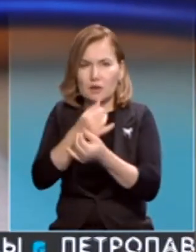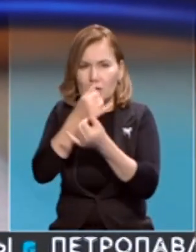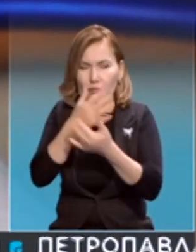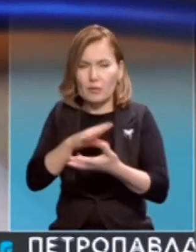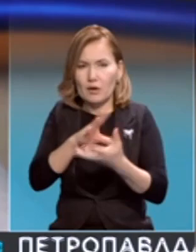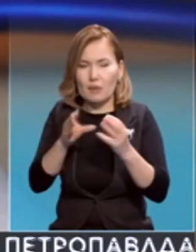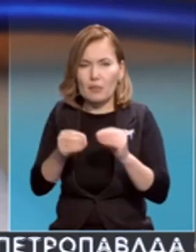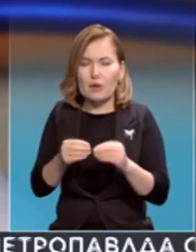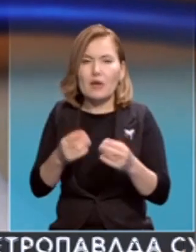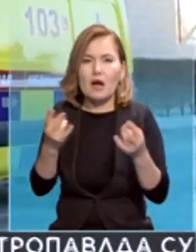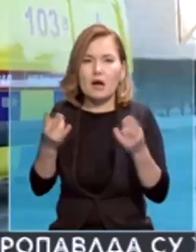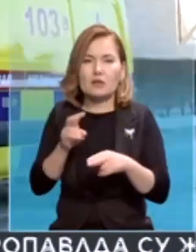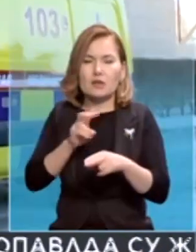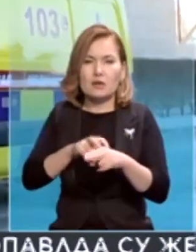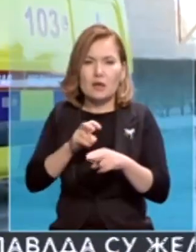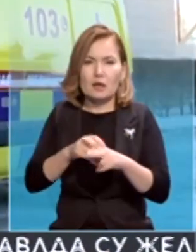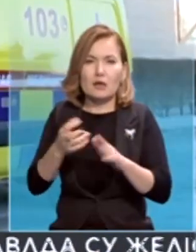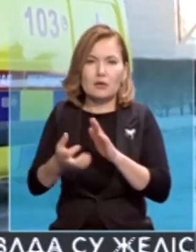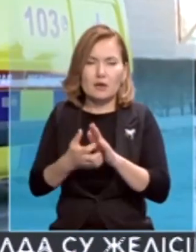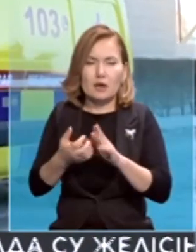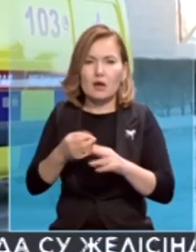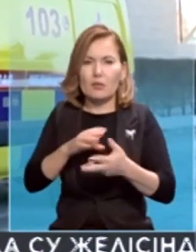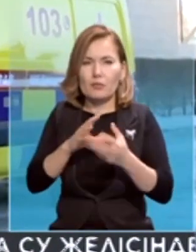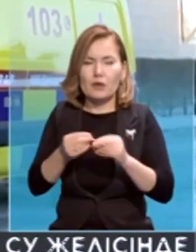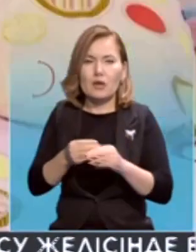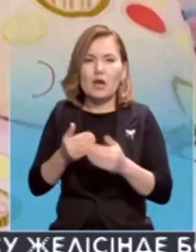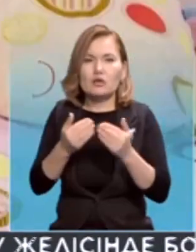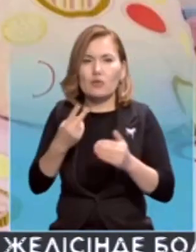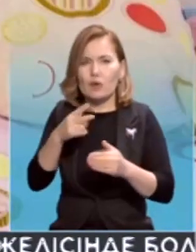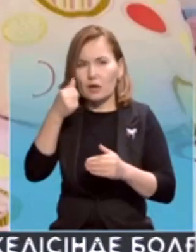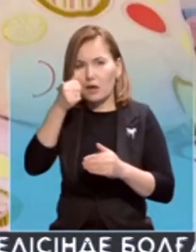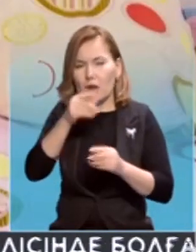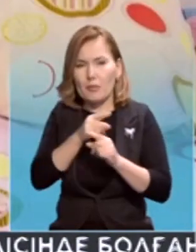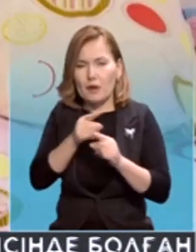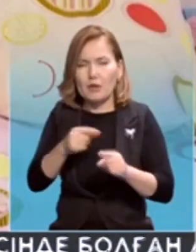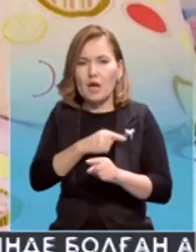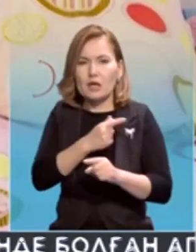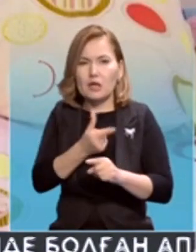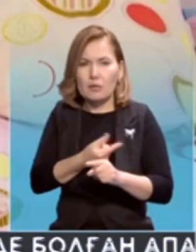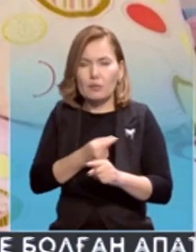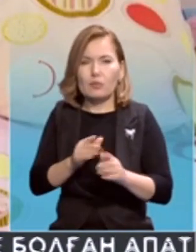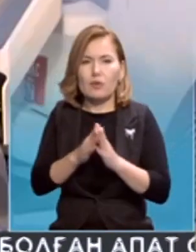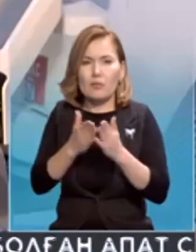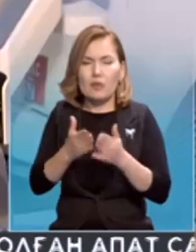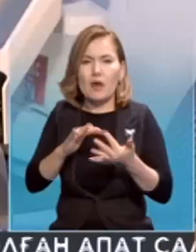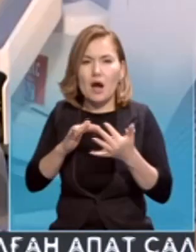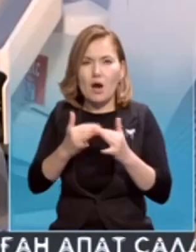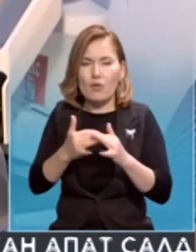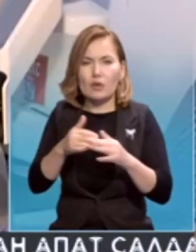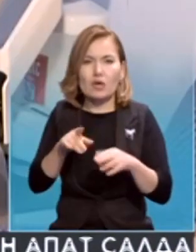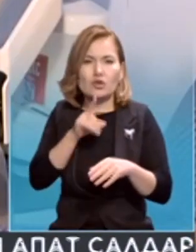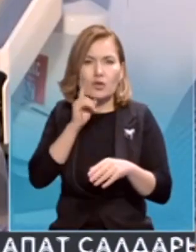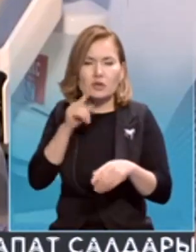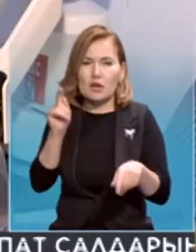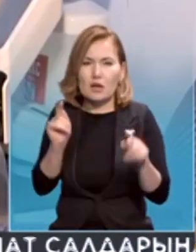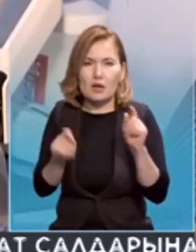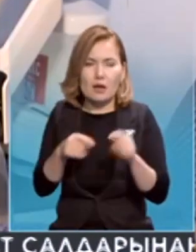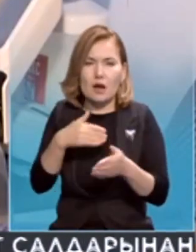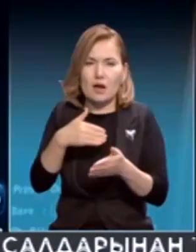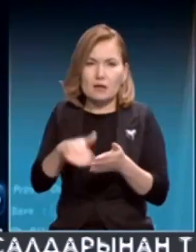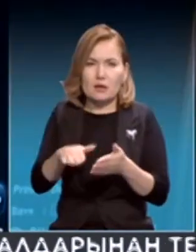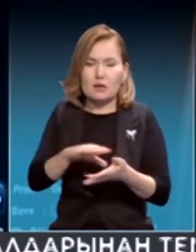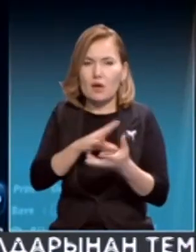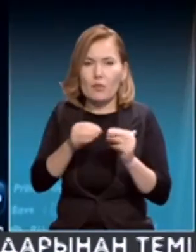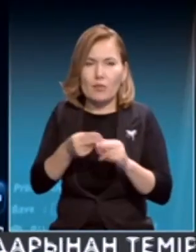өзінде қажетті дәрігер жоқ. Мәселен, Әйтеке би ауданына соңғы 2 жылда дипломмен ауылға бағдарламасымен бірде бір адам бармаған. Жақсы жалақы мен